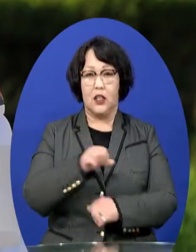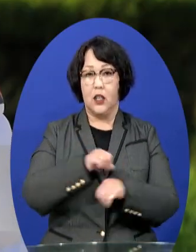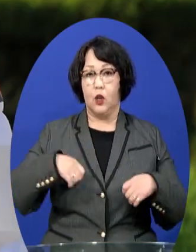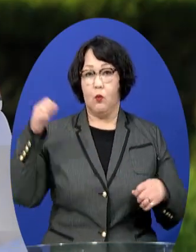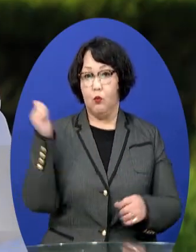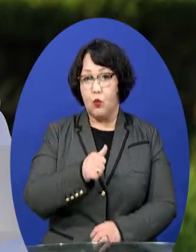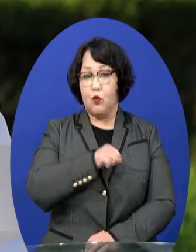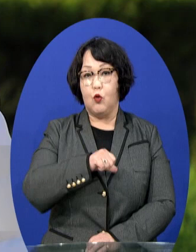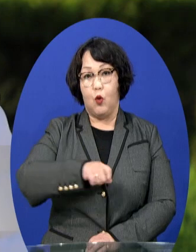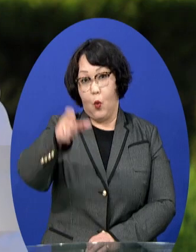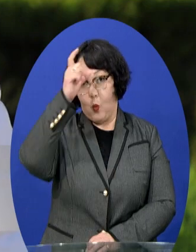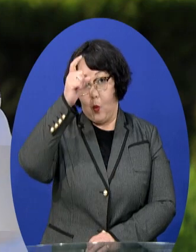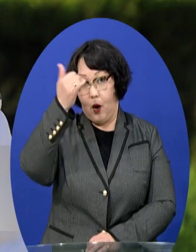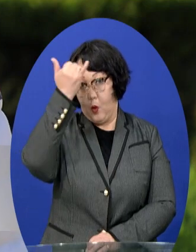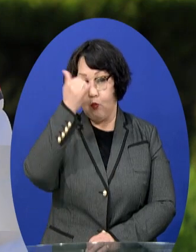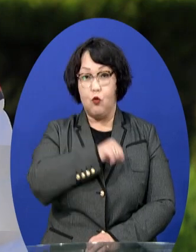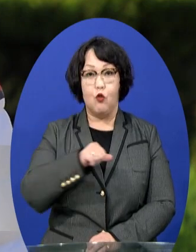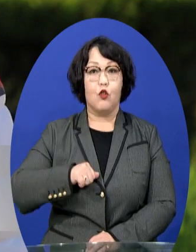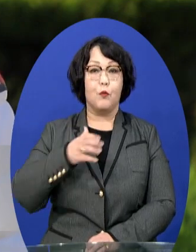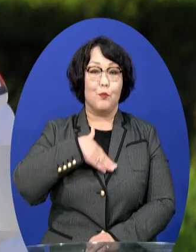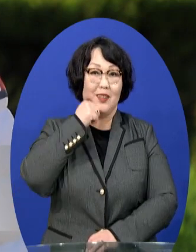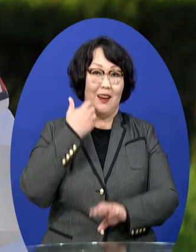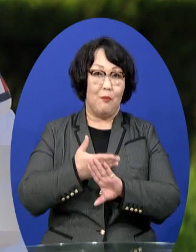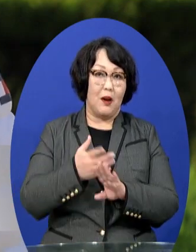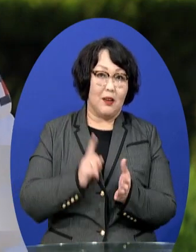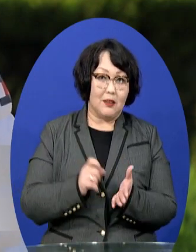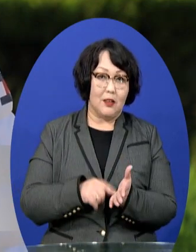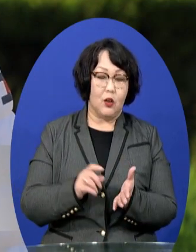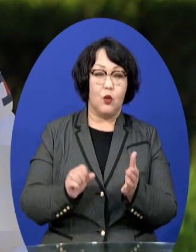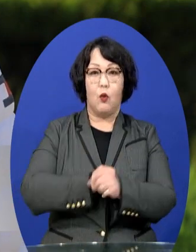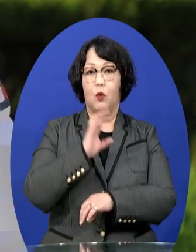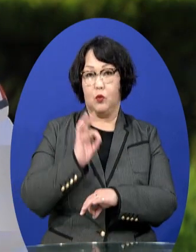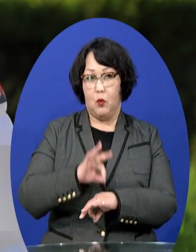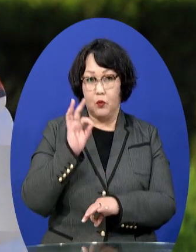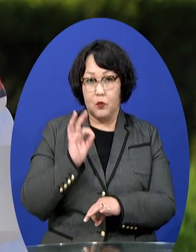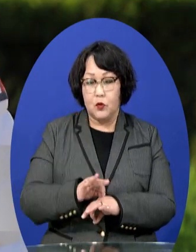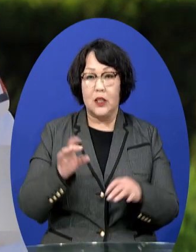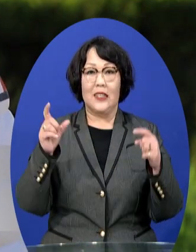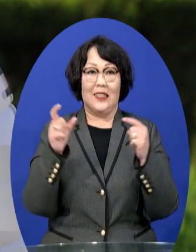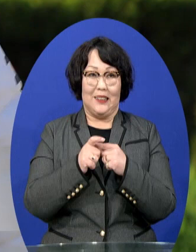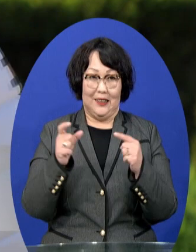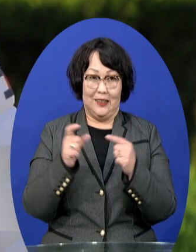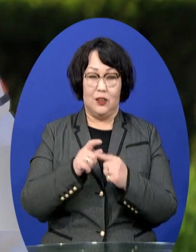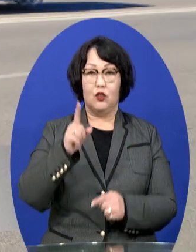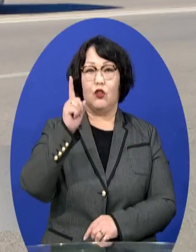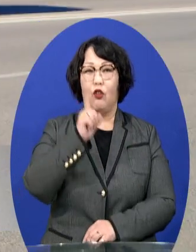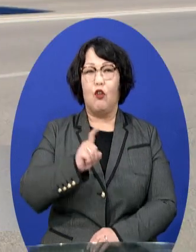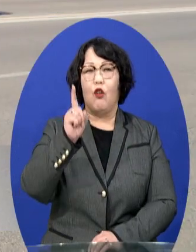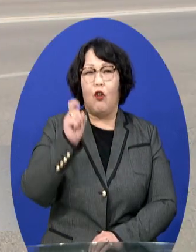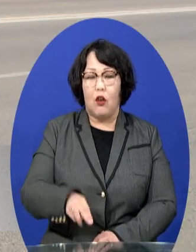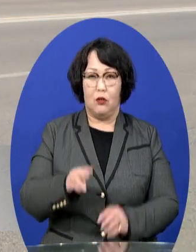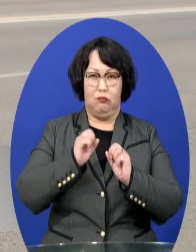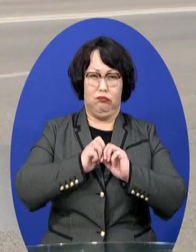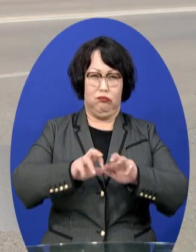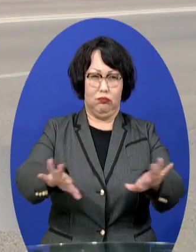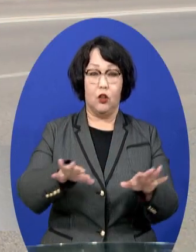өөрсдөө хамгаалаач. Тэгэхгүй бол энэ өвчин болвол одоо энэ Эрдэнэтийн маань бүр ингээд бүрхлээ. Өнөөдөр дэглэм